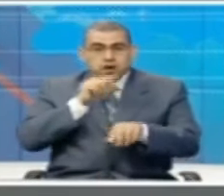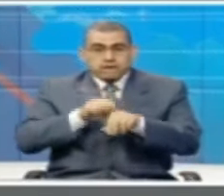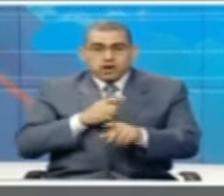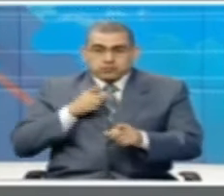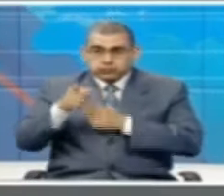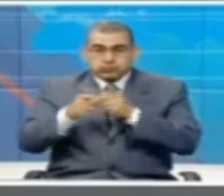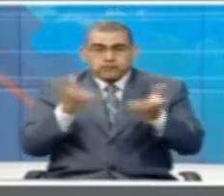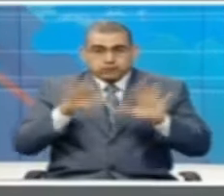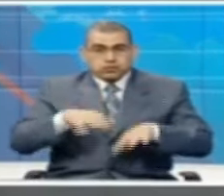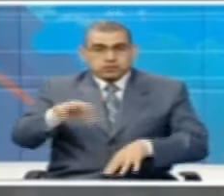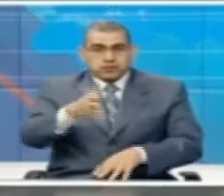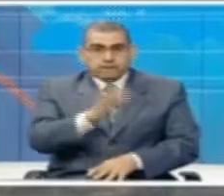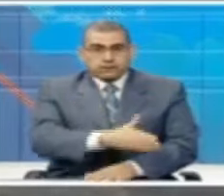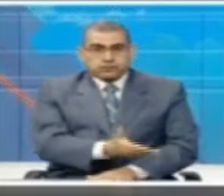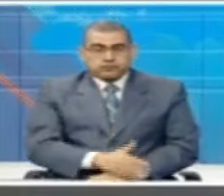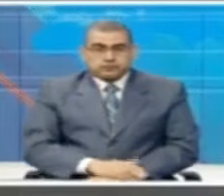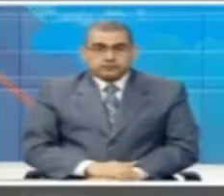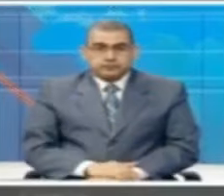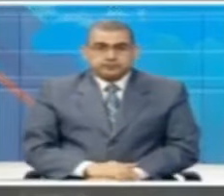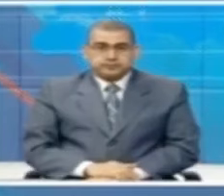رفح جنوبي القطاع.